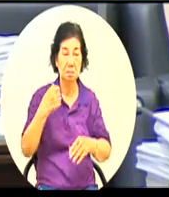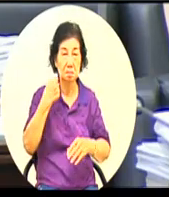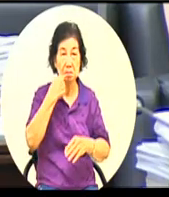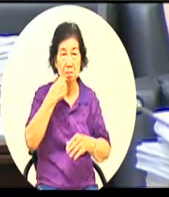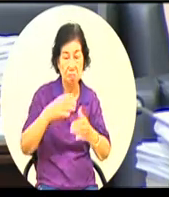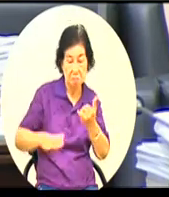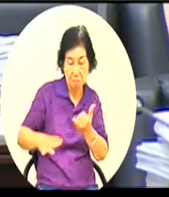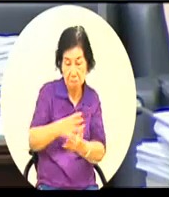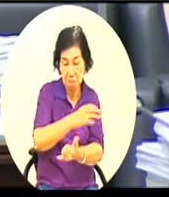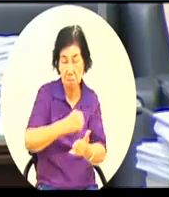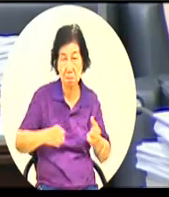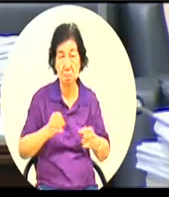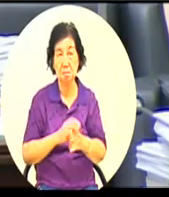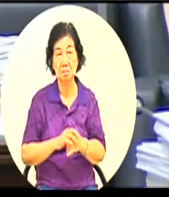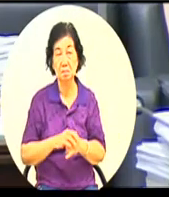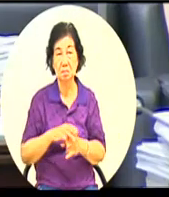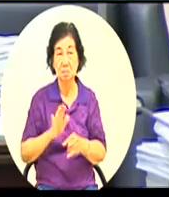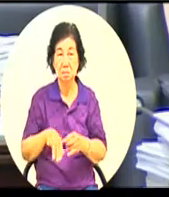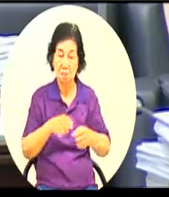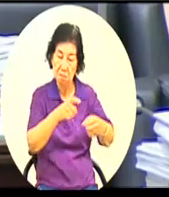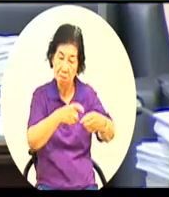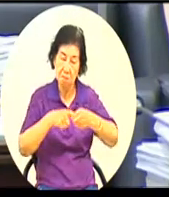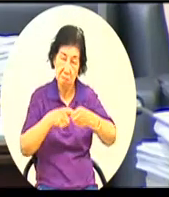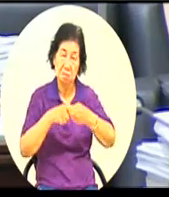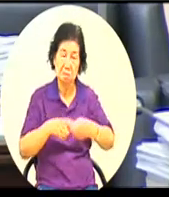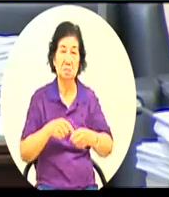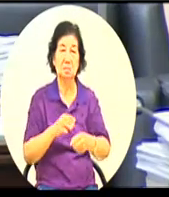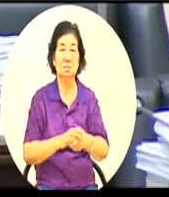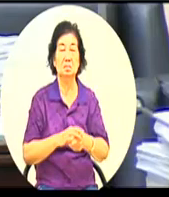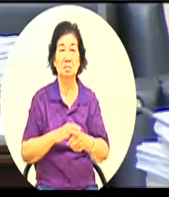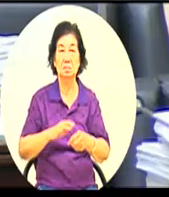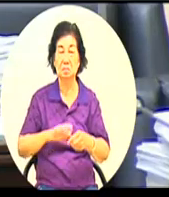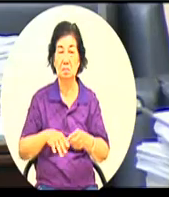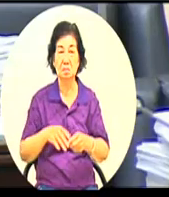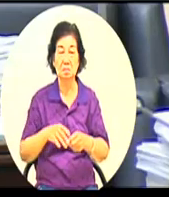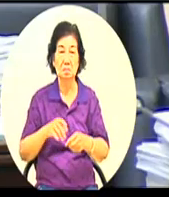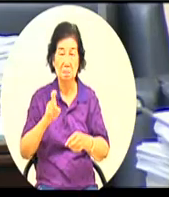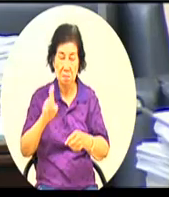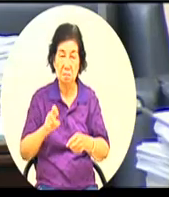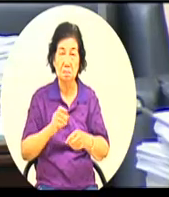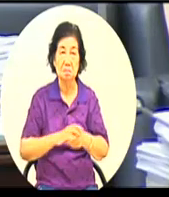已经是一个足歹趁食的国家，